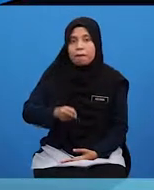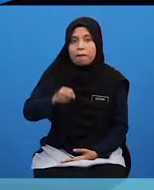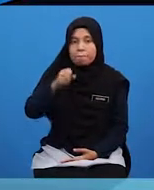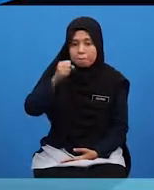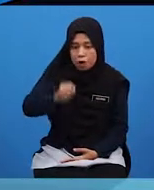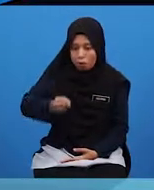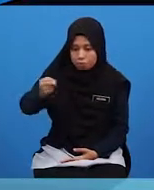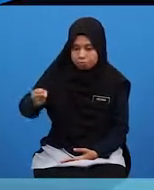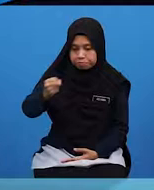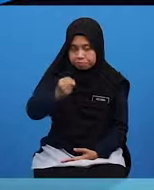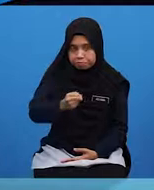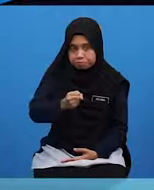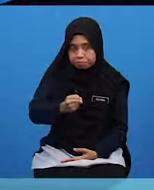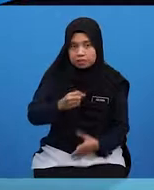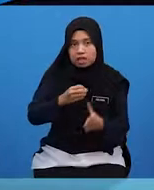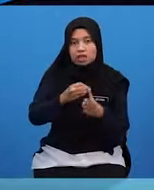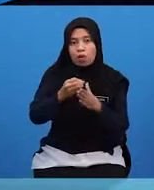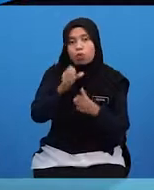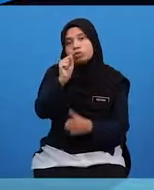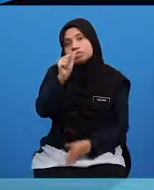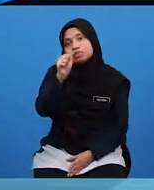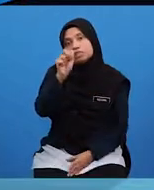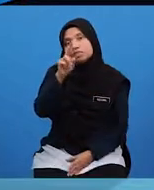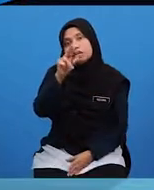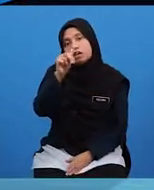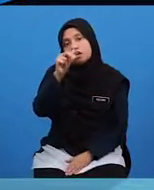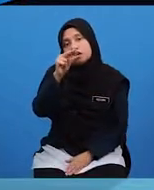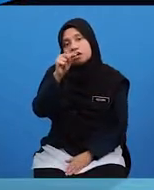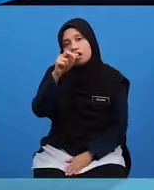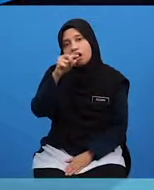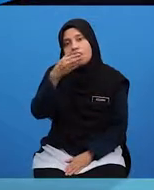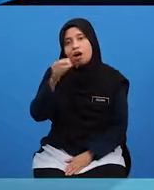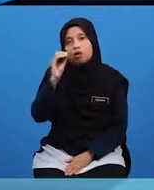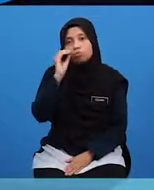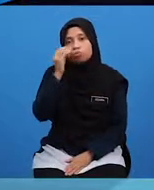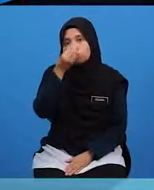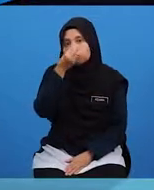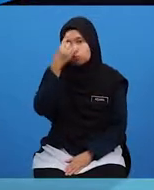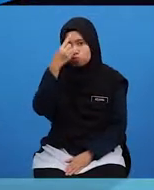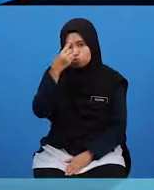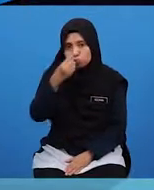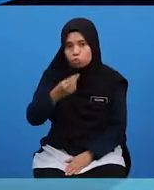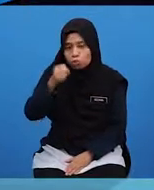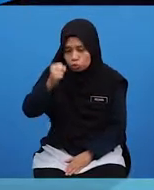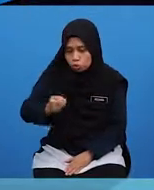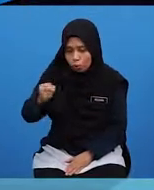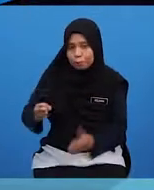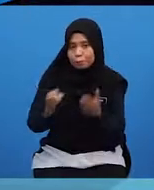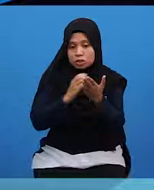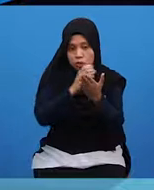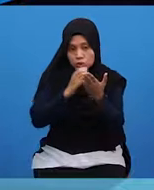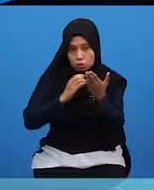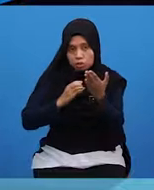dikenali sebagai sarang bunga. Digunakan untuk mengecop corak di atas dasar kain